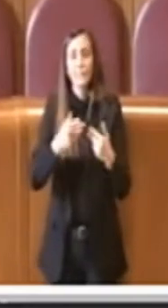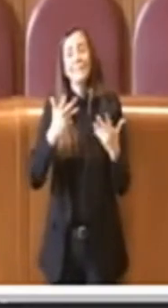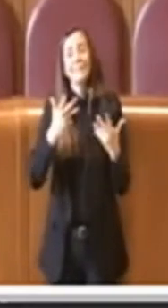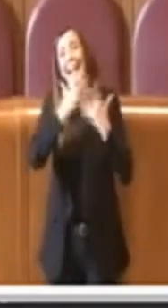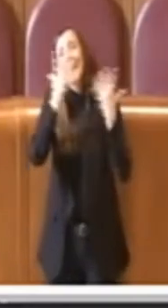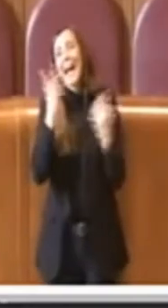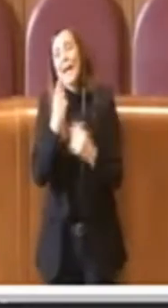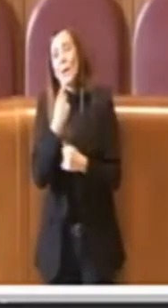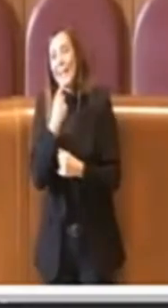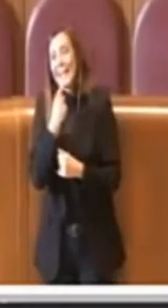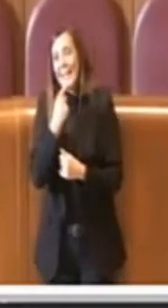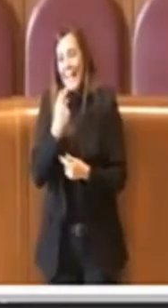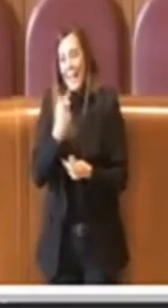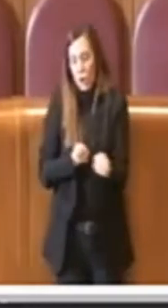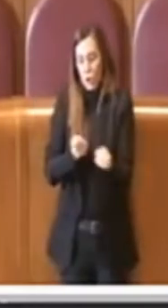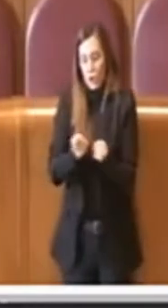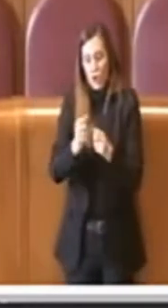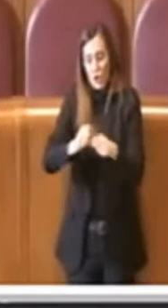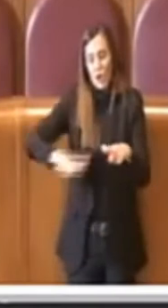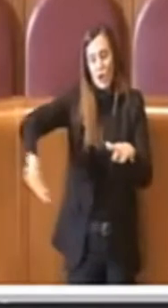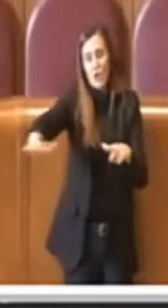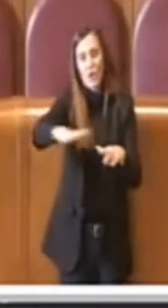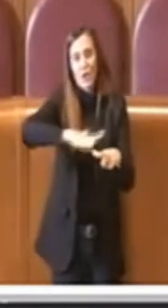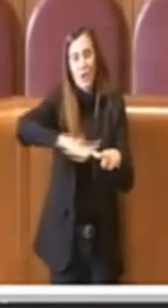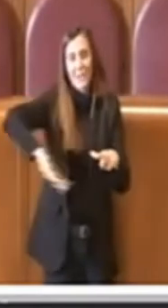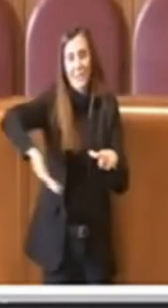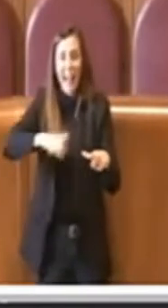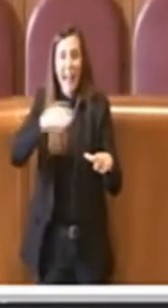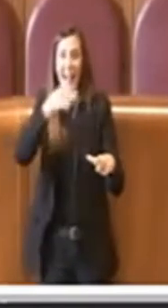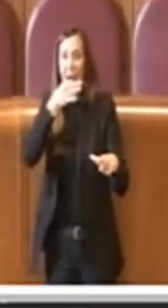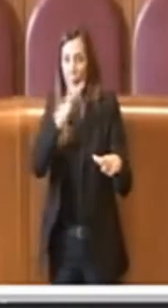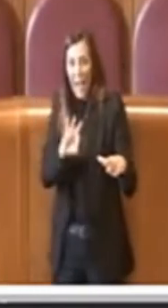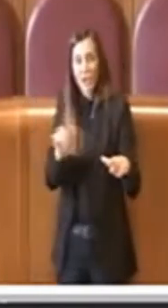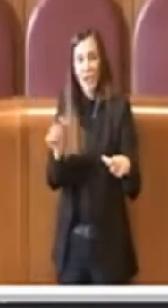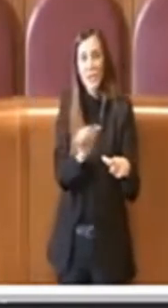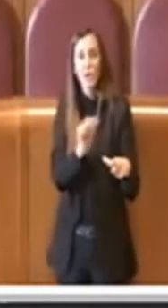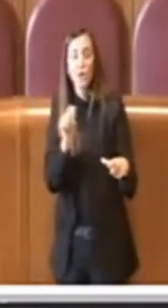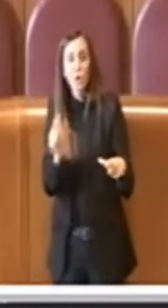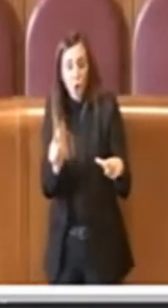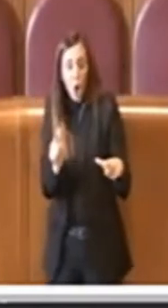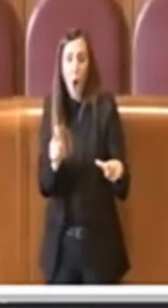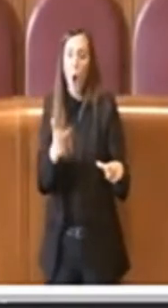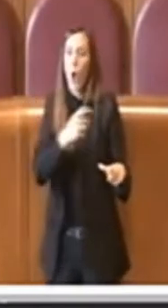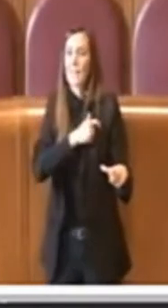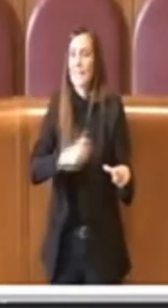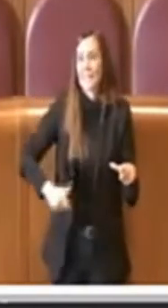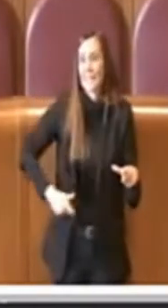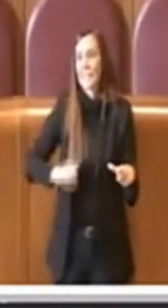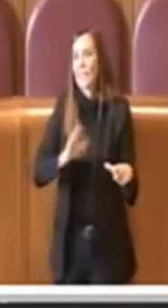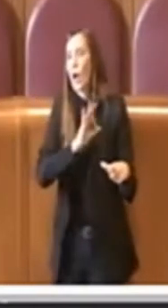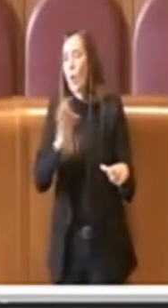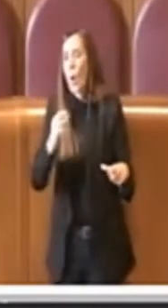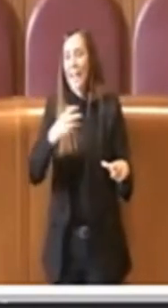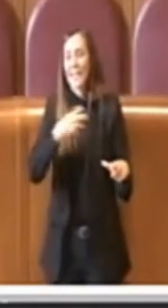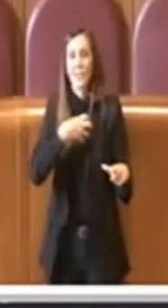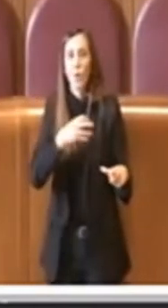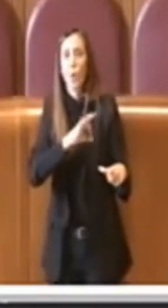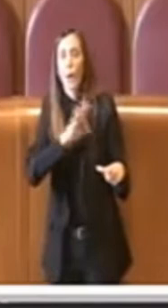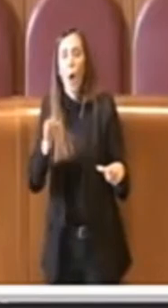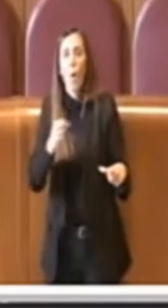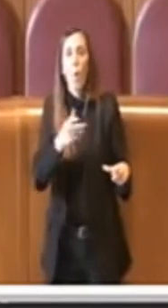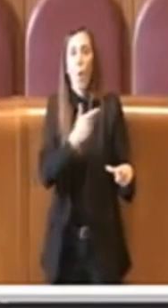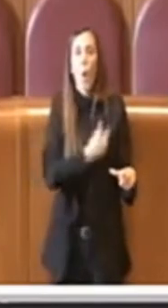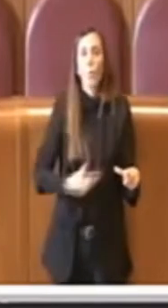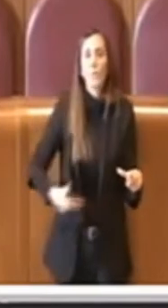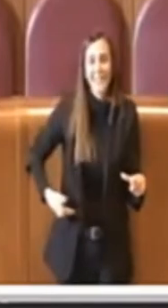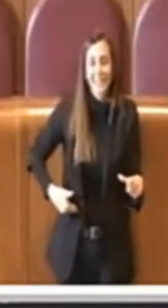chi governa la città, del sindaco, assessore, consiglieri, è chiaro che è complicato per un ente locale